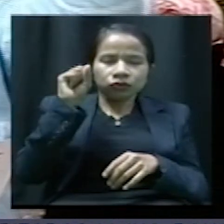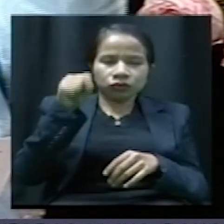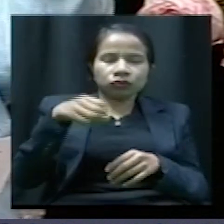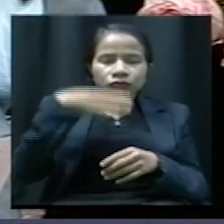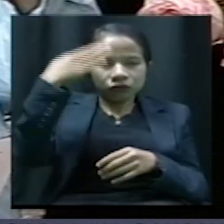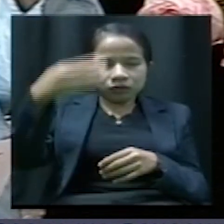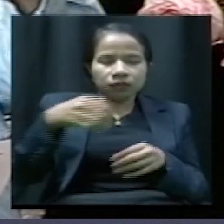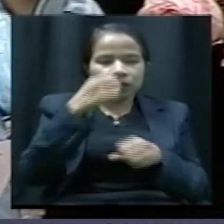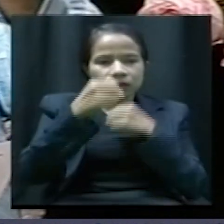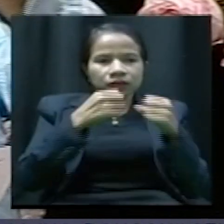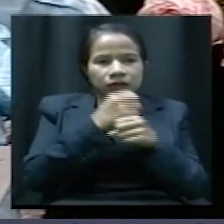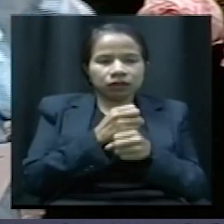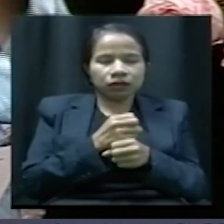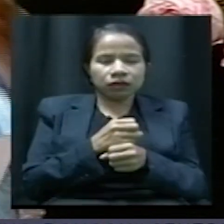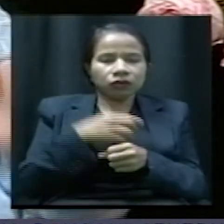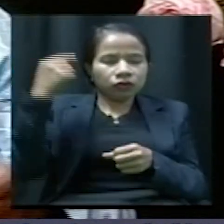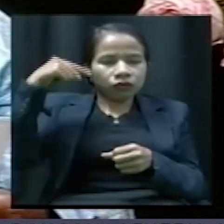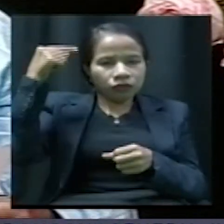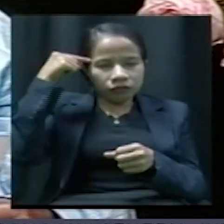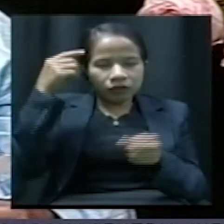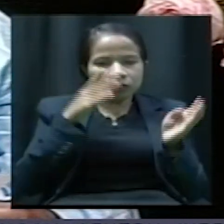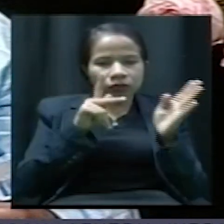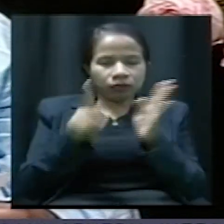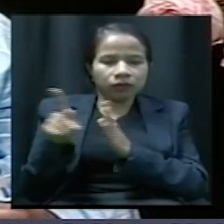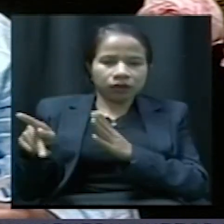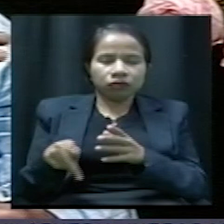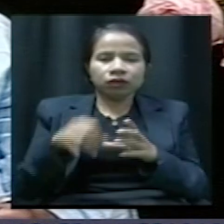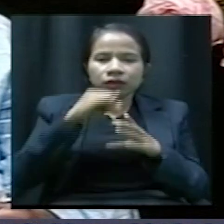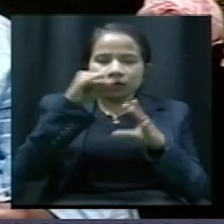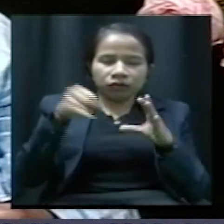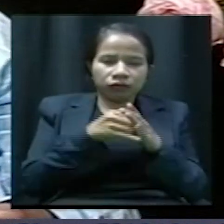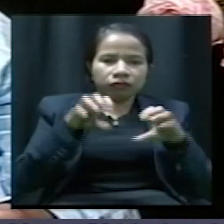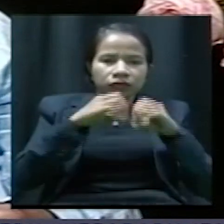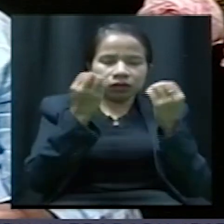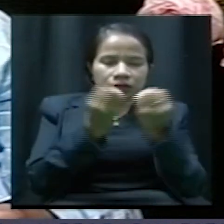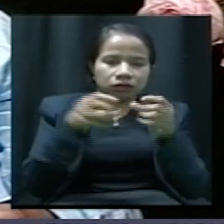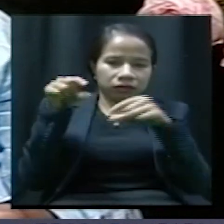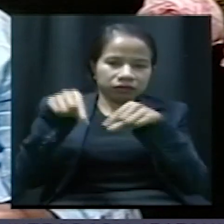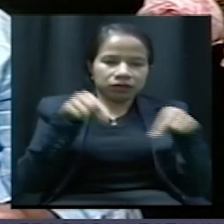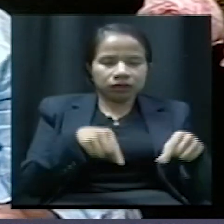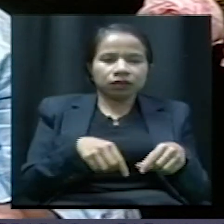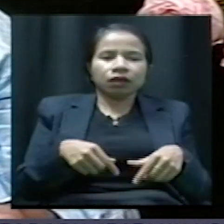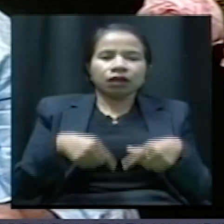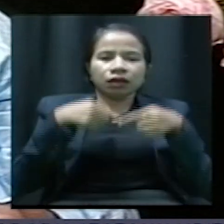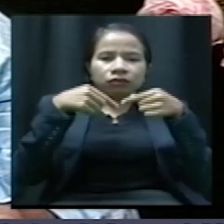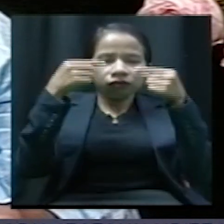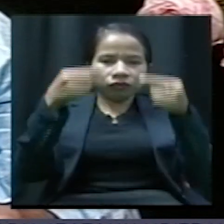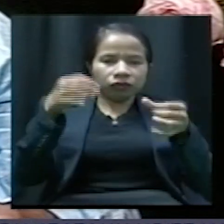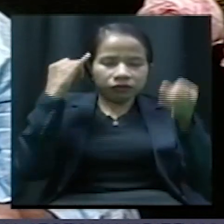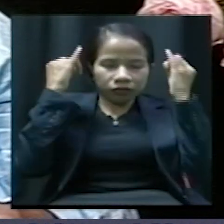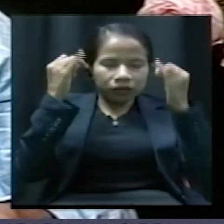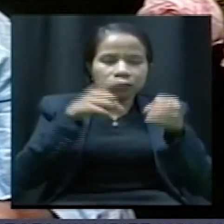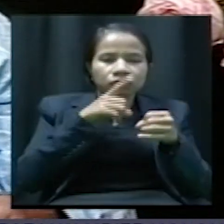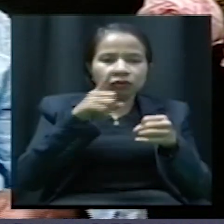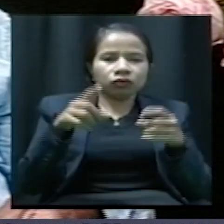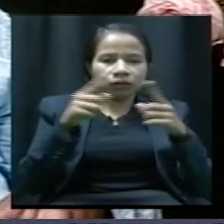kata ya tinang ya gubernur ne plano atur sensus fale ne tenki involve organisasi deficiente sira para tu fo informasaun claro liu